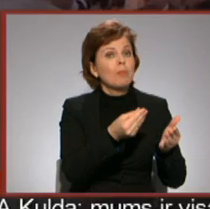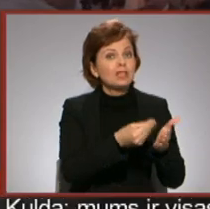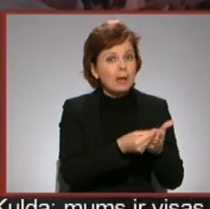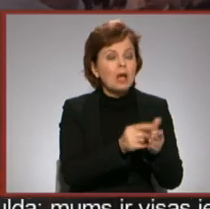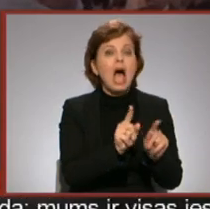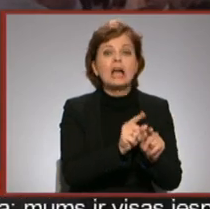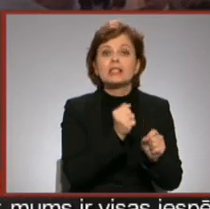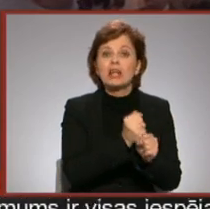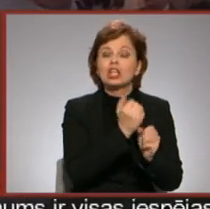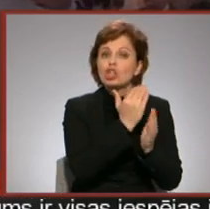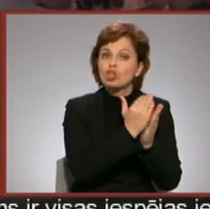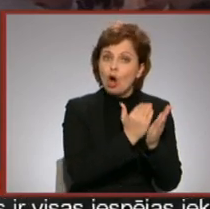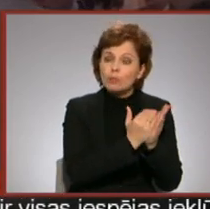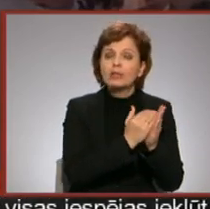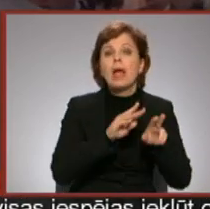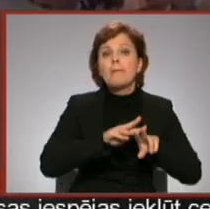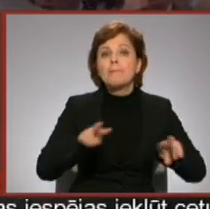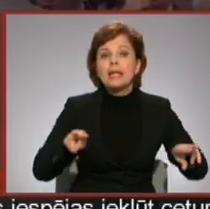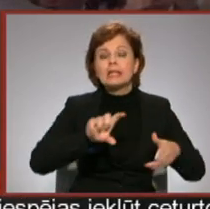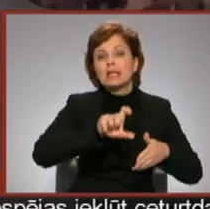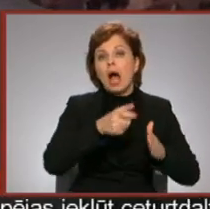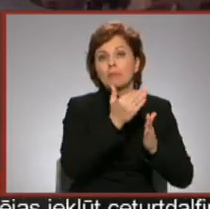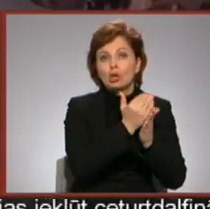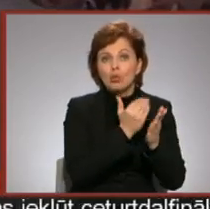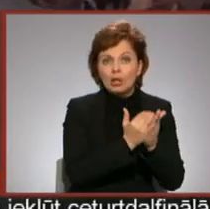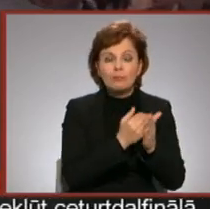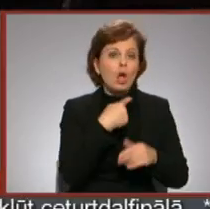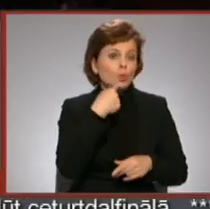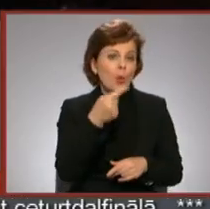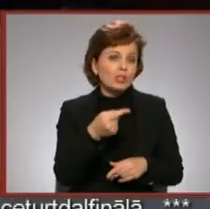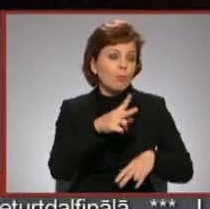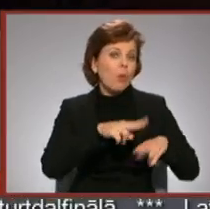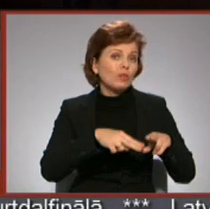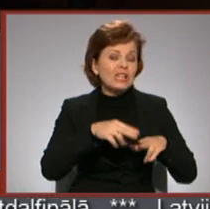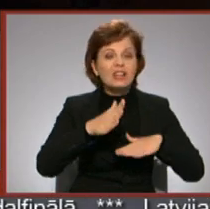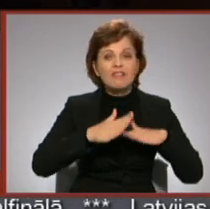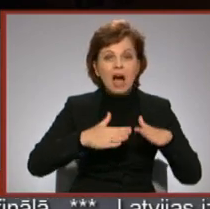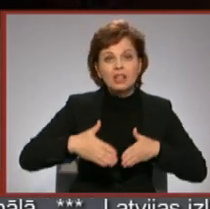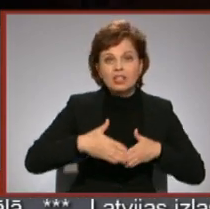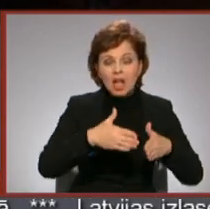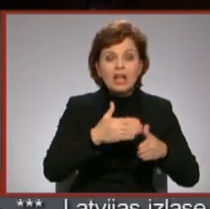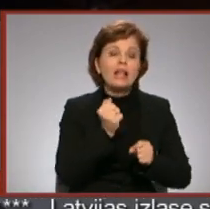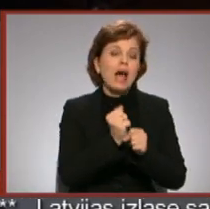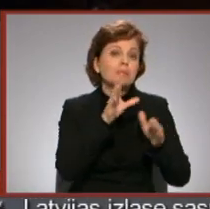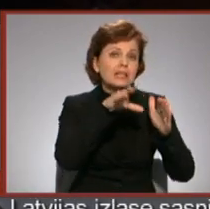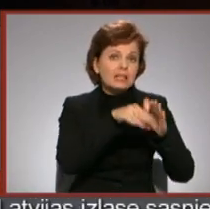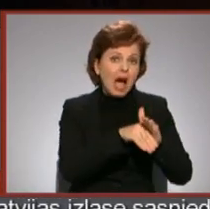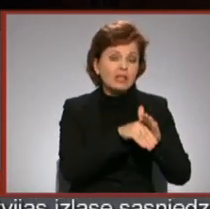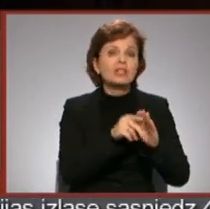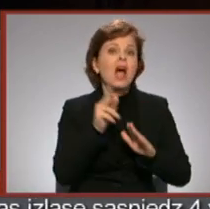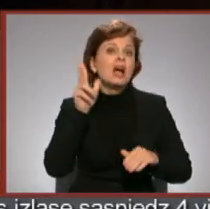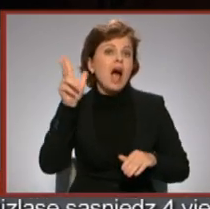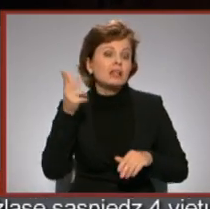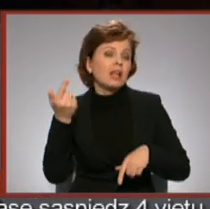normatīviem dokumentiem, pie ministra kabineta noteikumiem, kas nosaka ceļu būvniecības kvalitāti. Paveikto darbu sarakstā tiek ieskaitīta arī garantijas